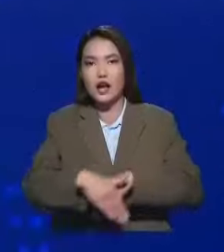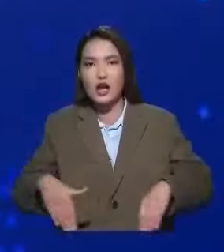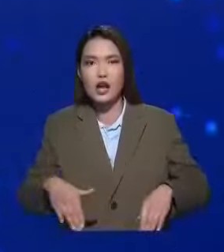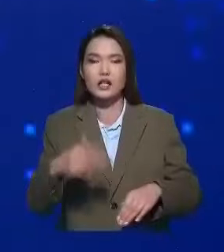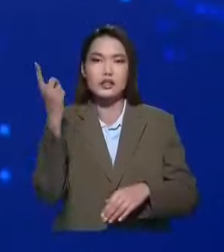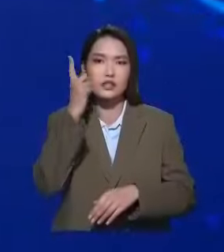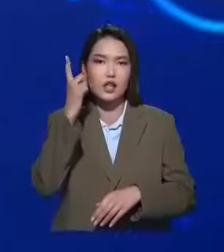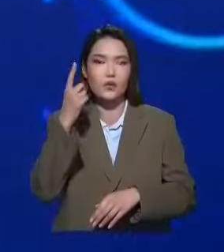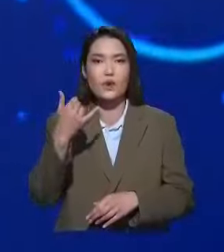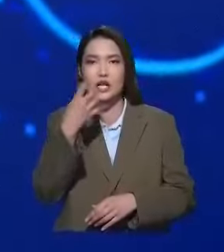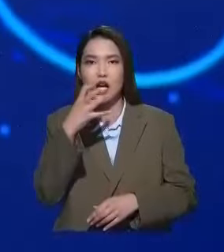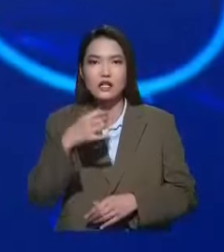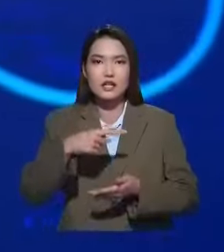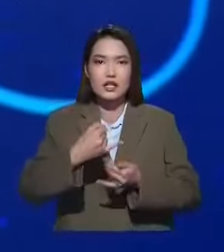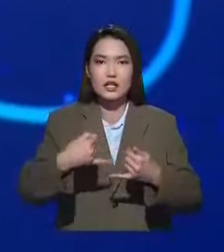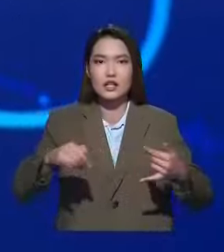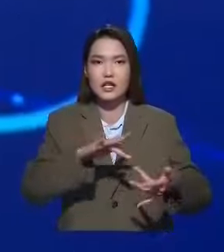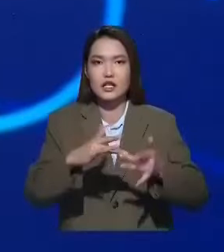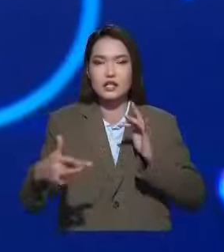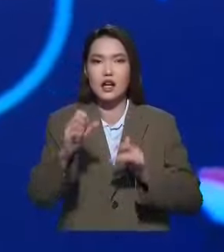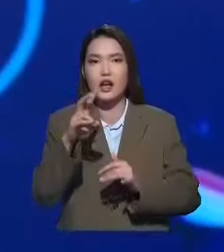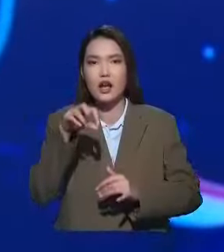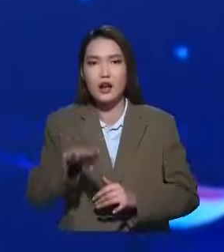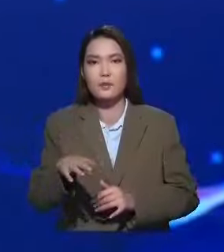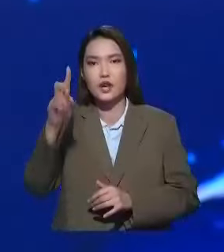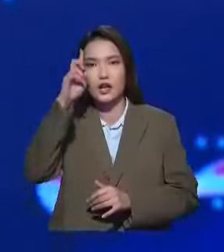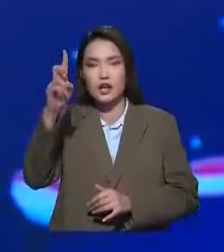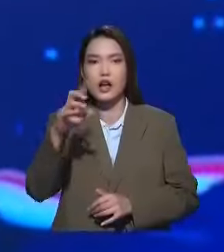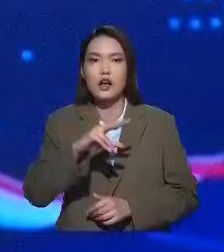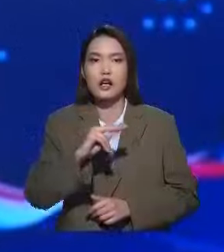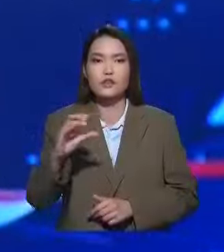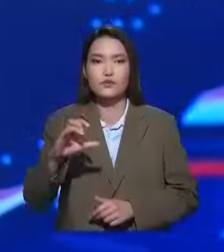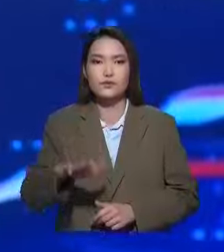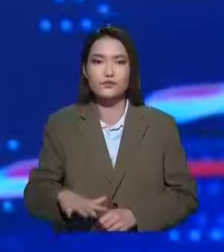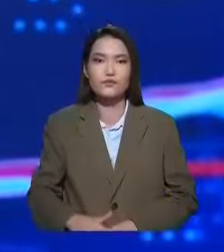телефоны горячей линии размещены на сайтах акиматов и департаментов по ЧС.